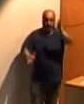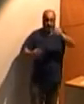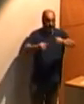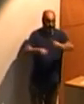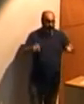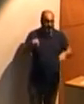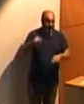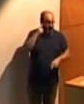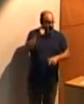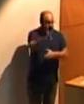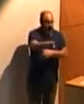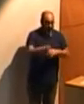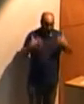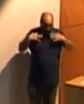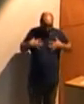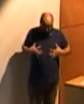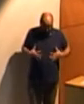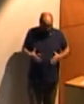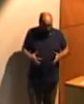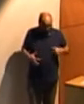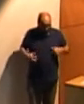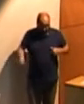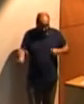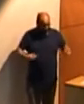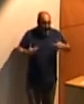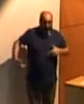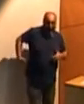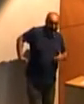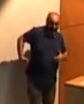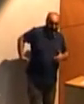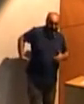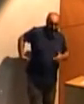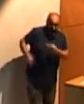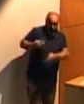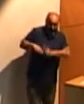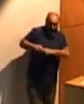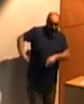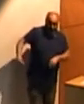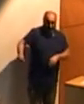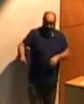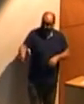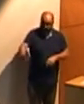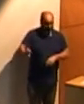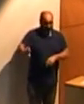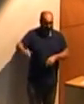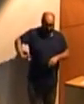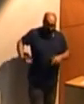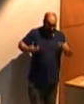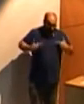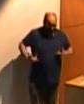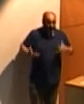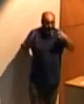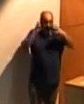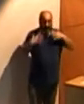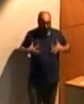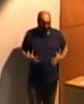penser à la mort parce que finalement une partie de notre corps comme les reins peuvent être changées donc quelque part ça repousse cette idée de mort alors que